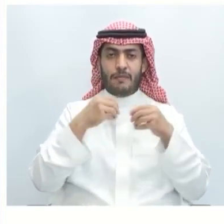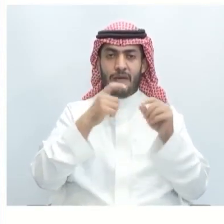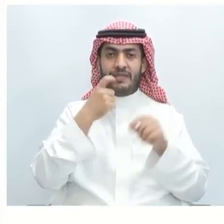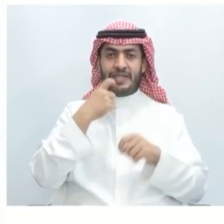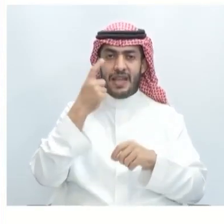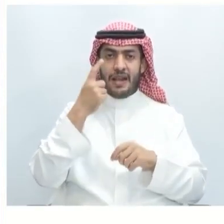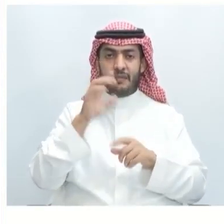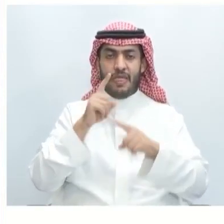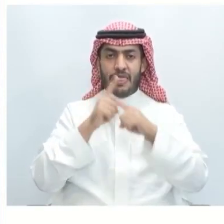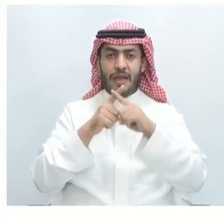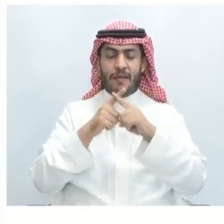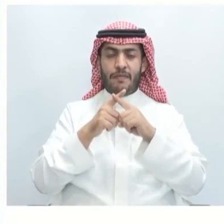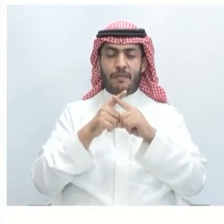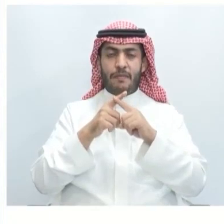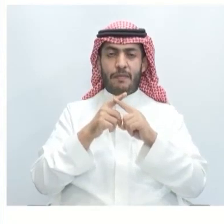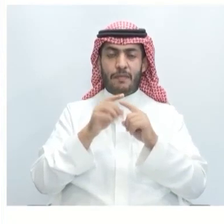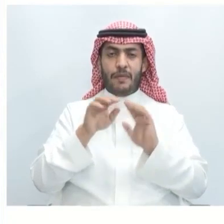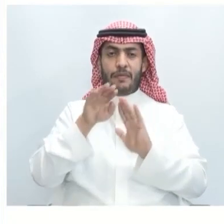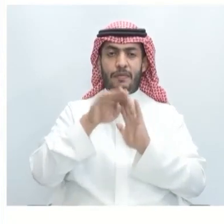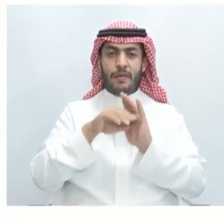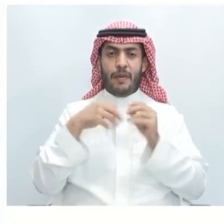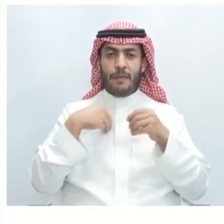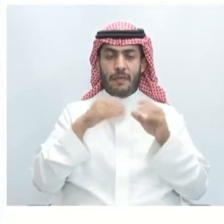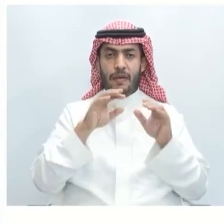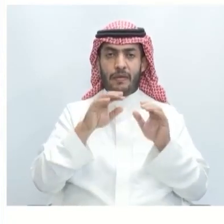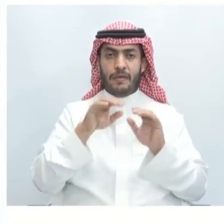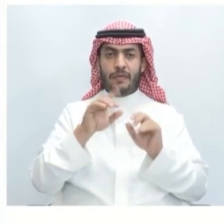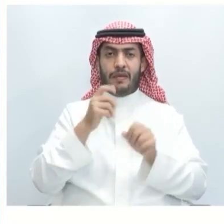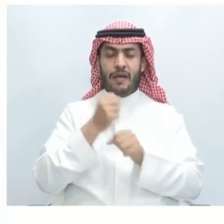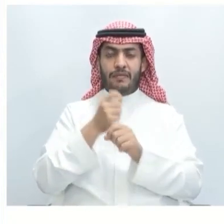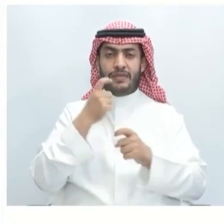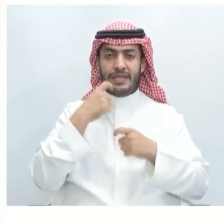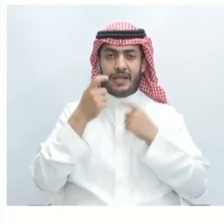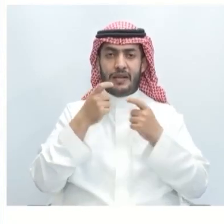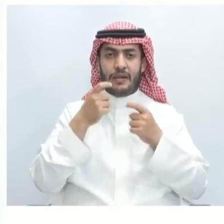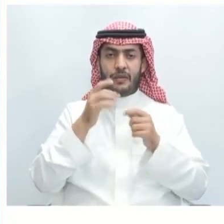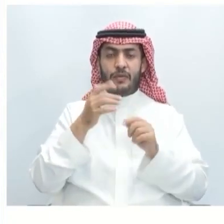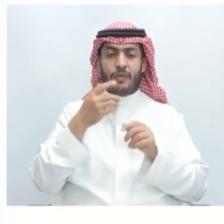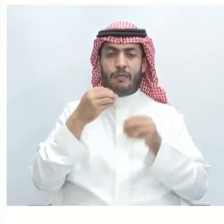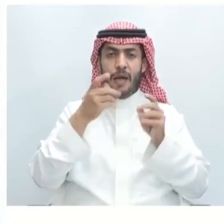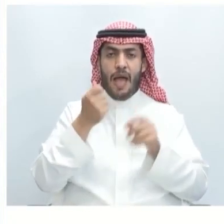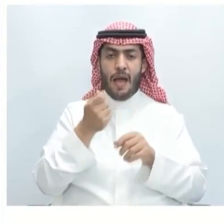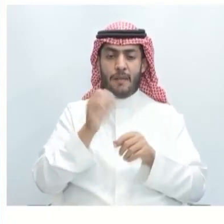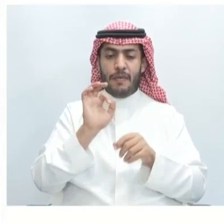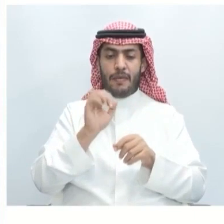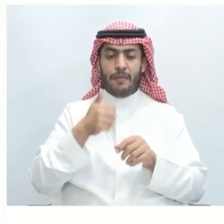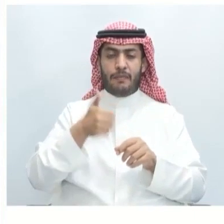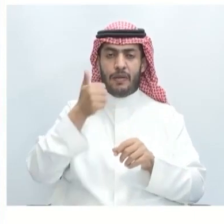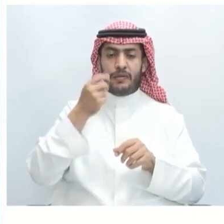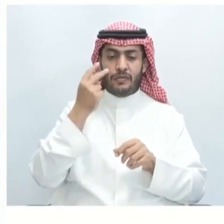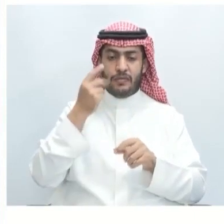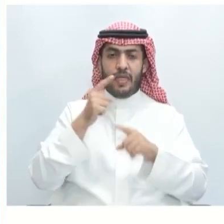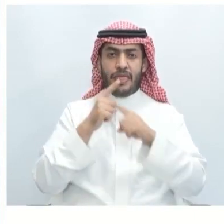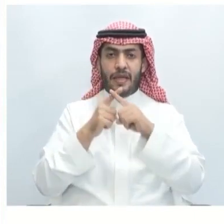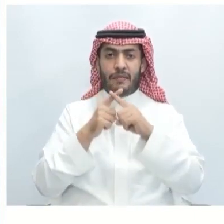السنه بعد ضربها مثلا بعدد الايام المباعه او في عدد ايام العمل في السنه كذلك سعر البيع مثلا نستطيع ايجاده من خلال